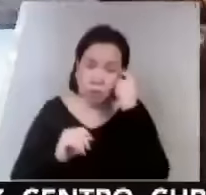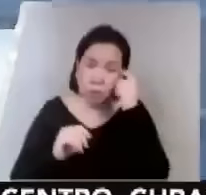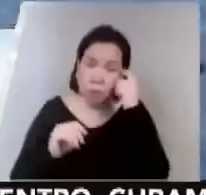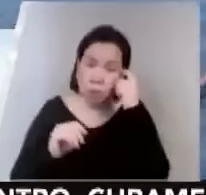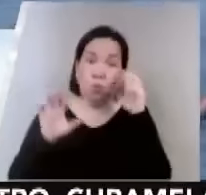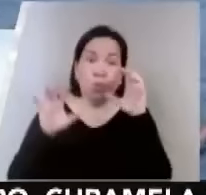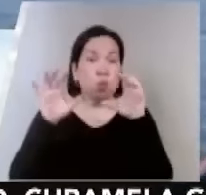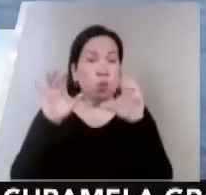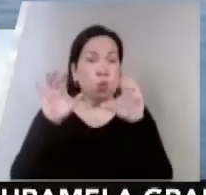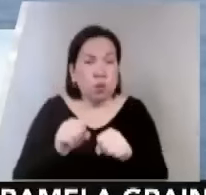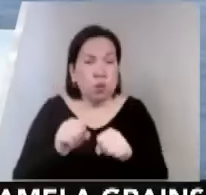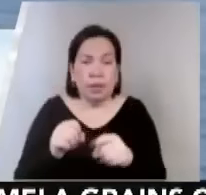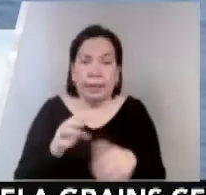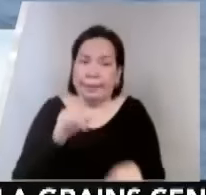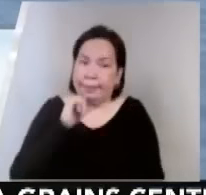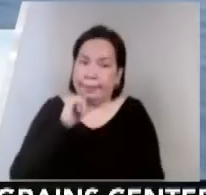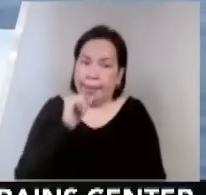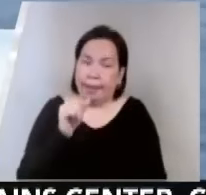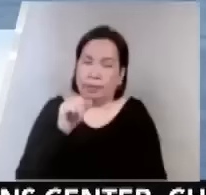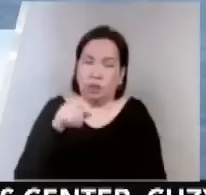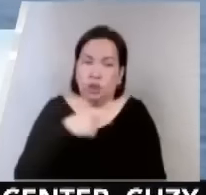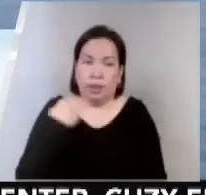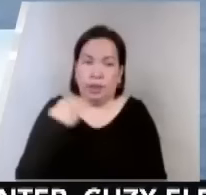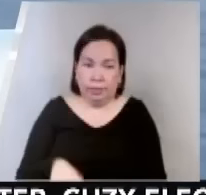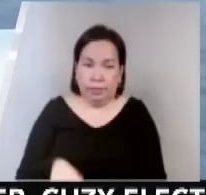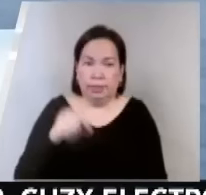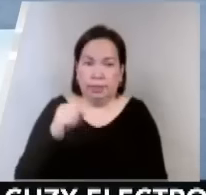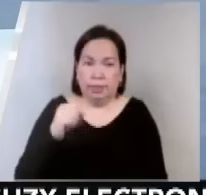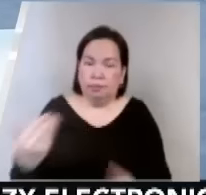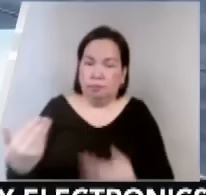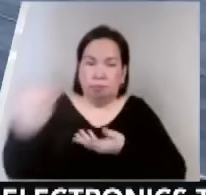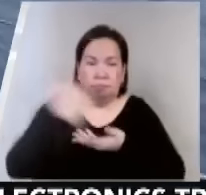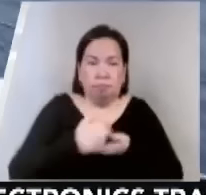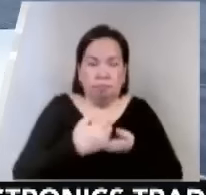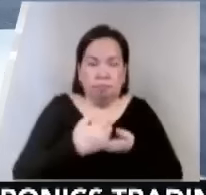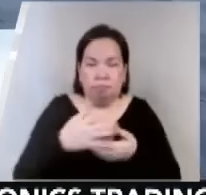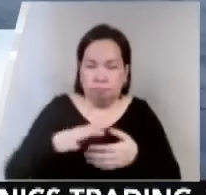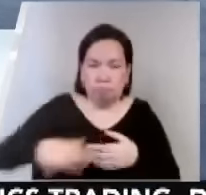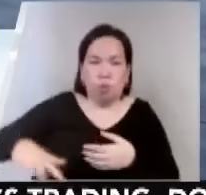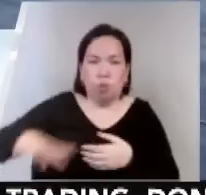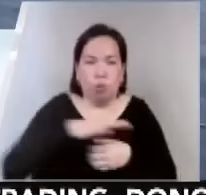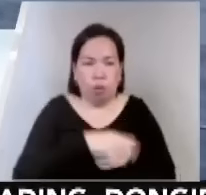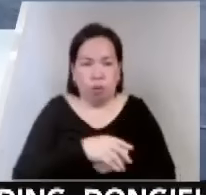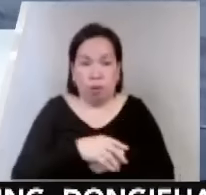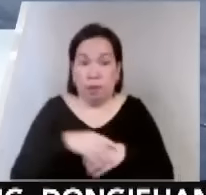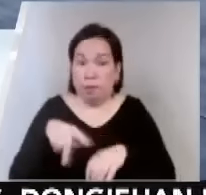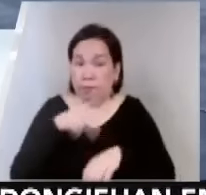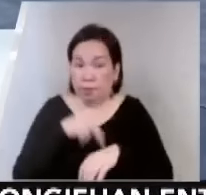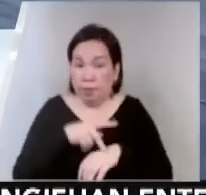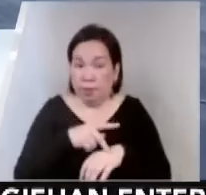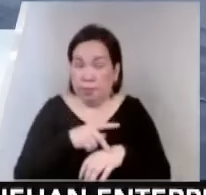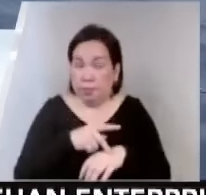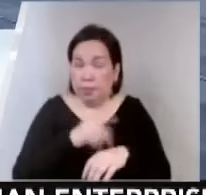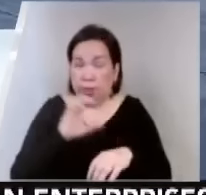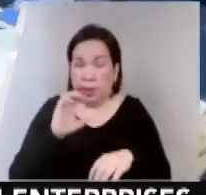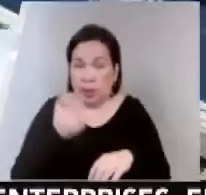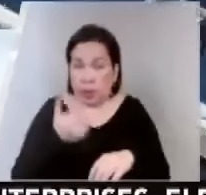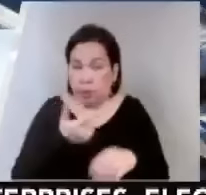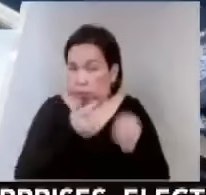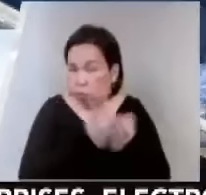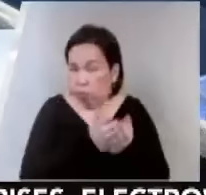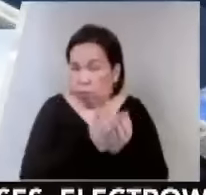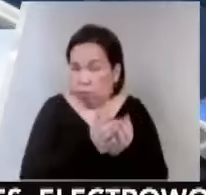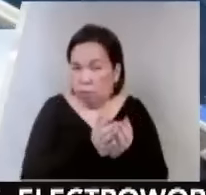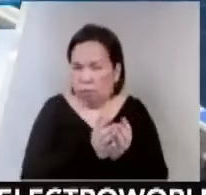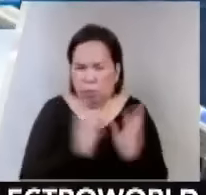teritoryo. Ang Philippine Coast Guard matagal na raw naka-alerto sa posibilidad na mga aresto din ng China Coast Guard. Pero sa ngayon,